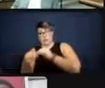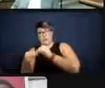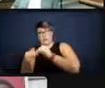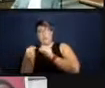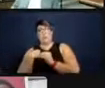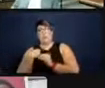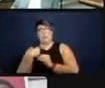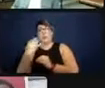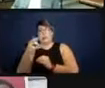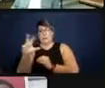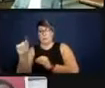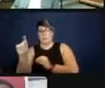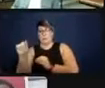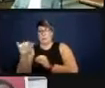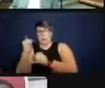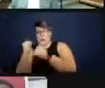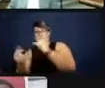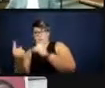na pia